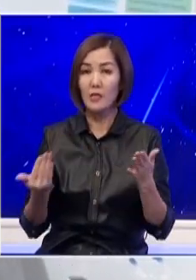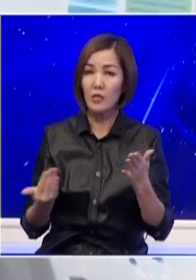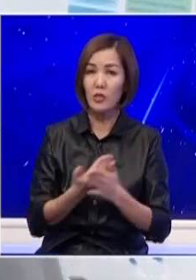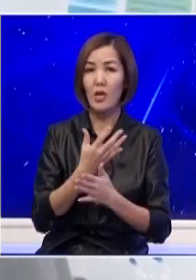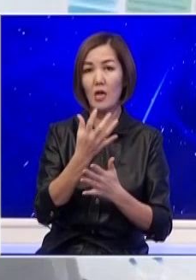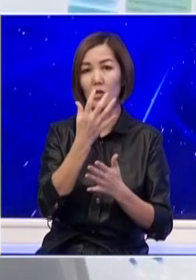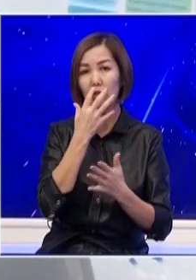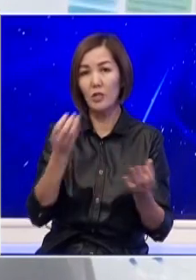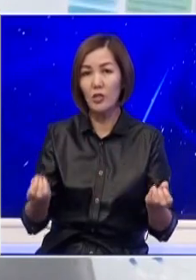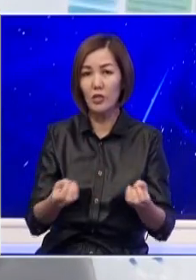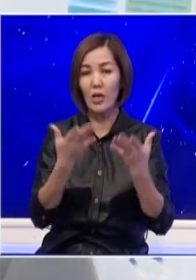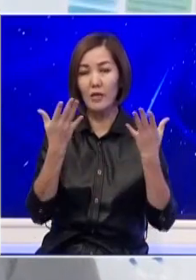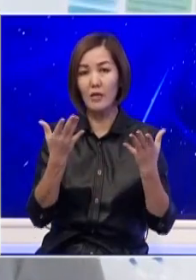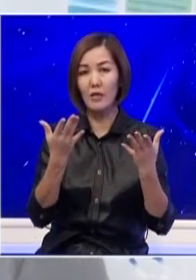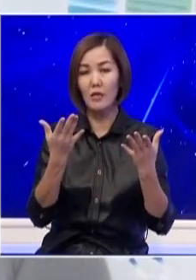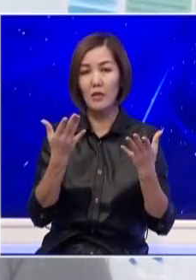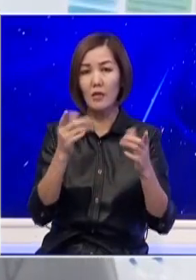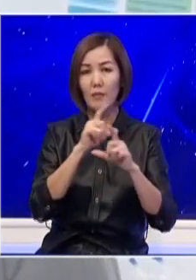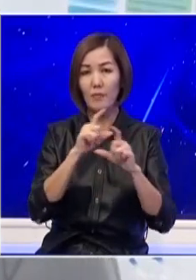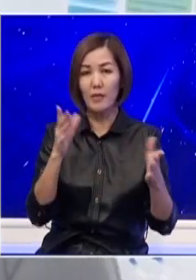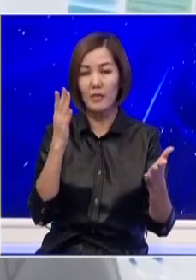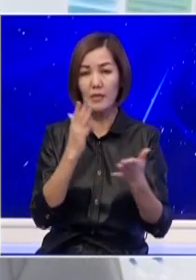жасады. Соншалық